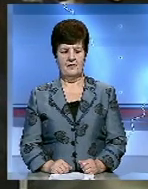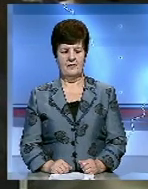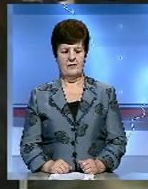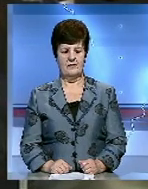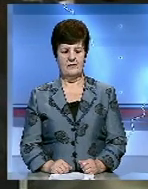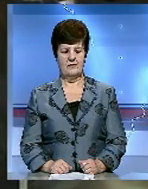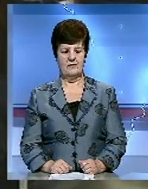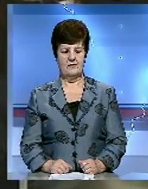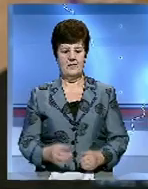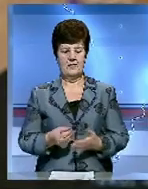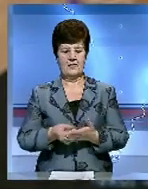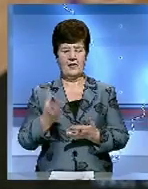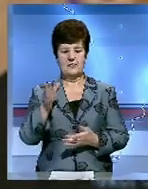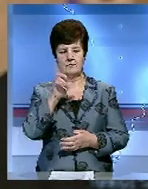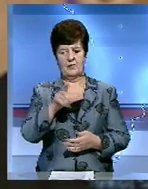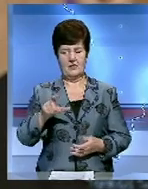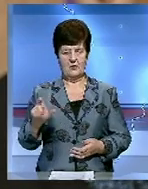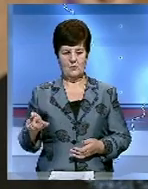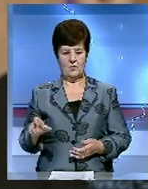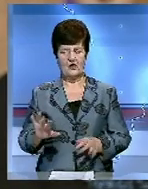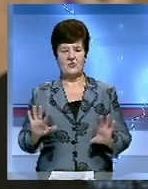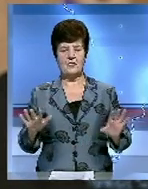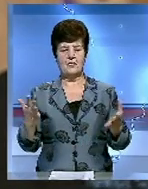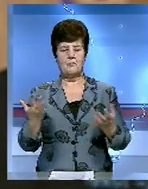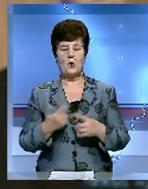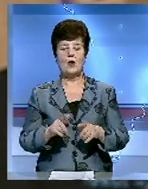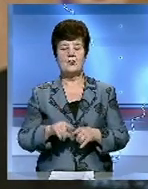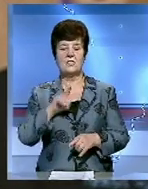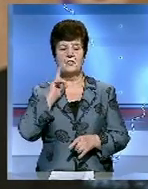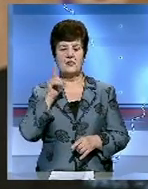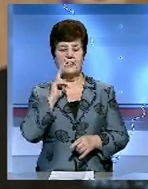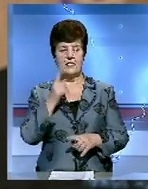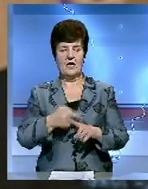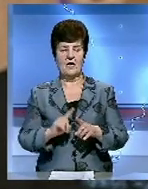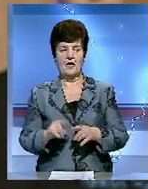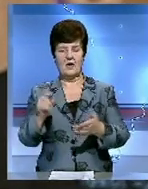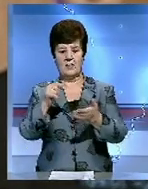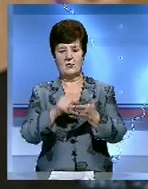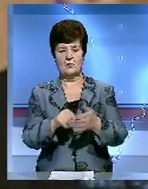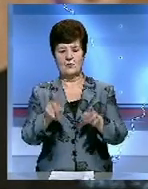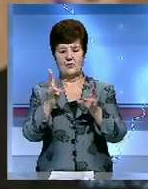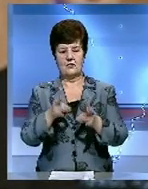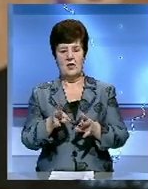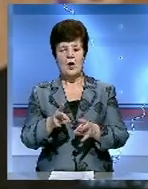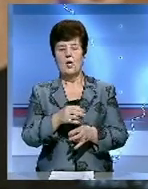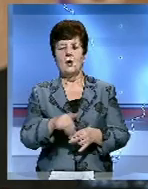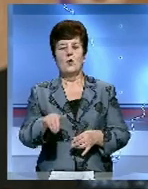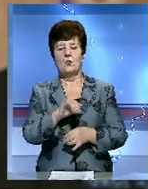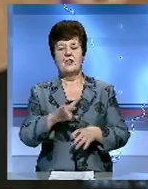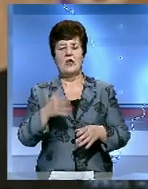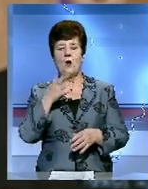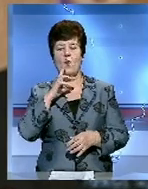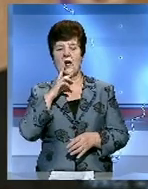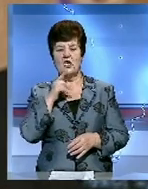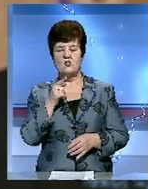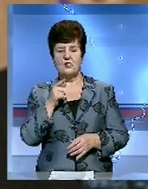Dragi spectatori, ce s-a întâmplat cu acești tineri care relația lor a ajuns în impas? Unde oare au greșit?